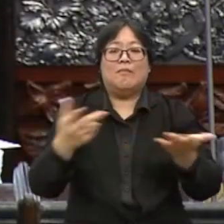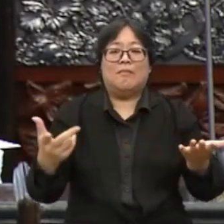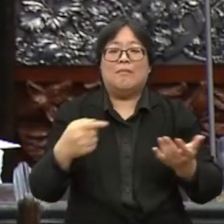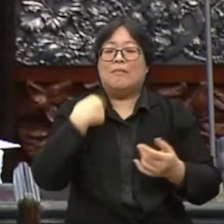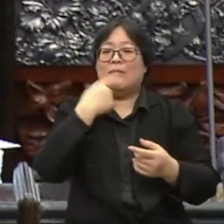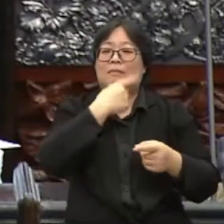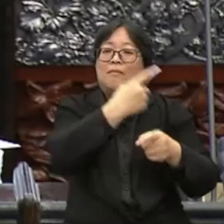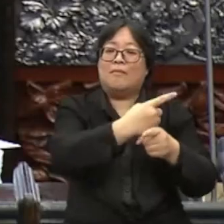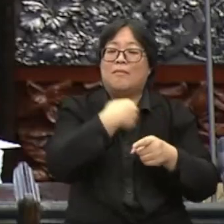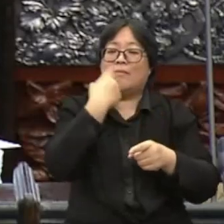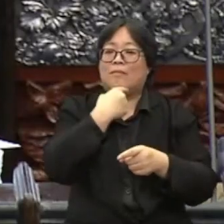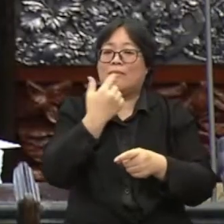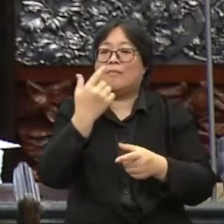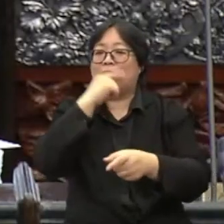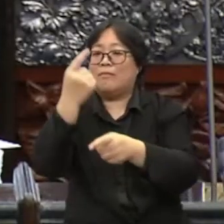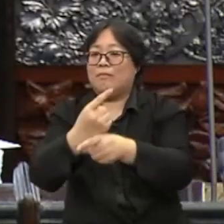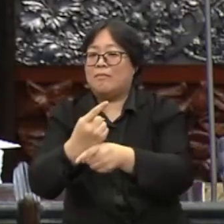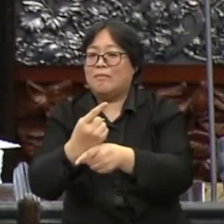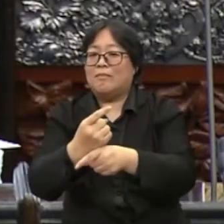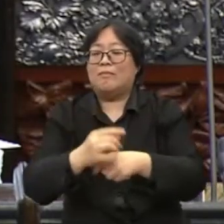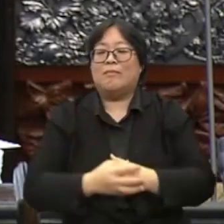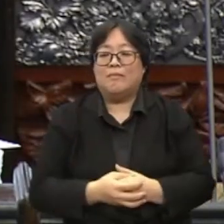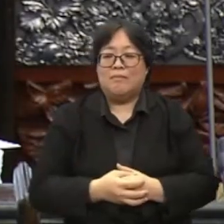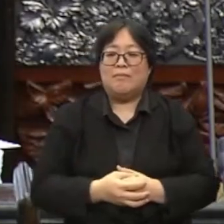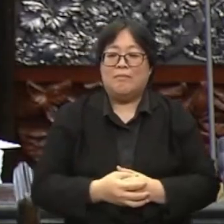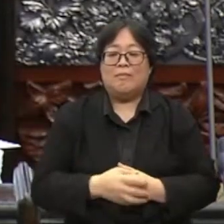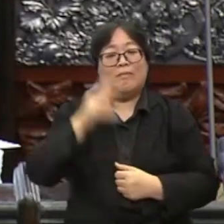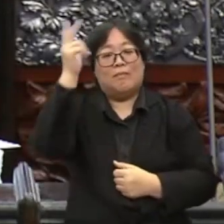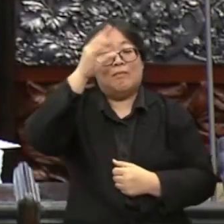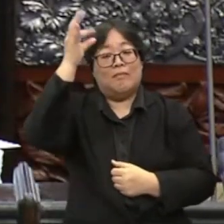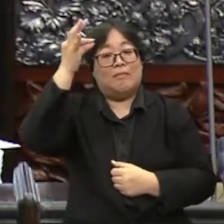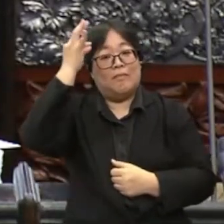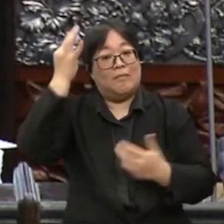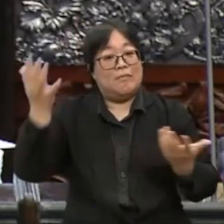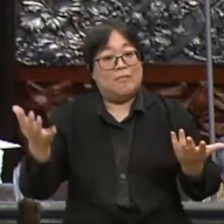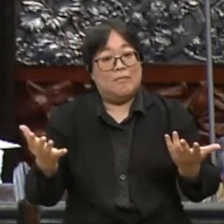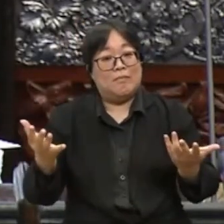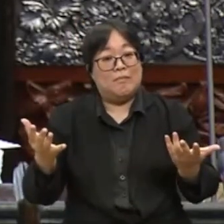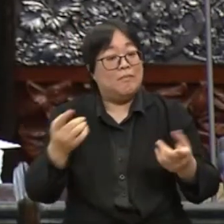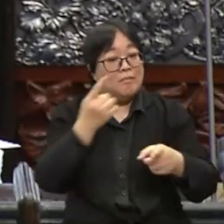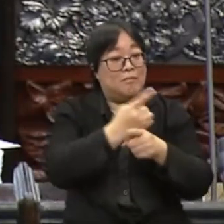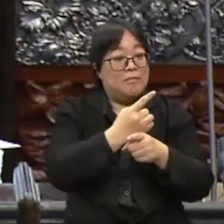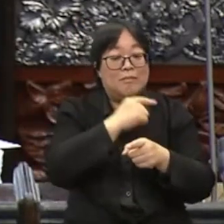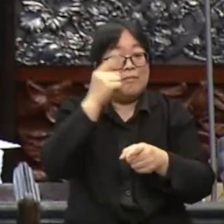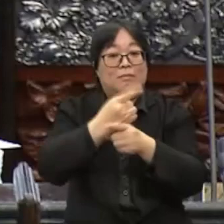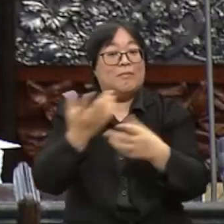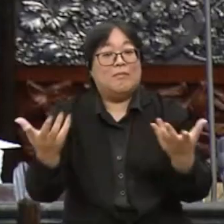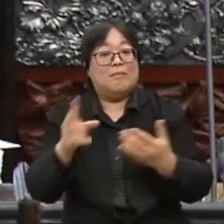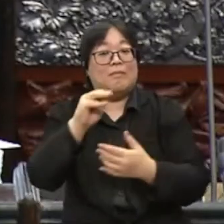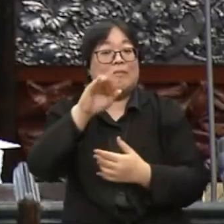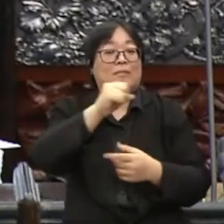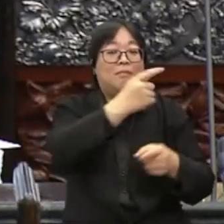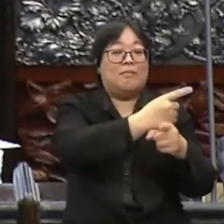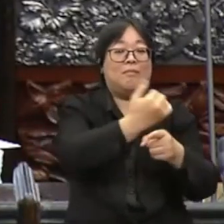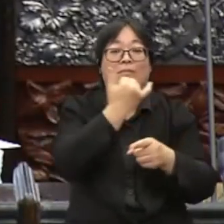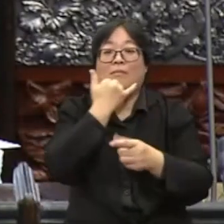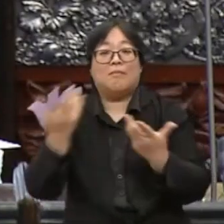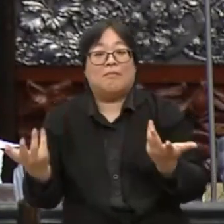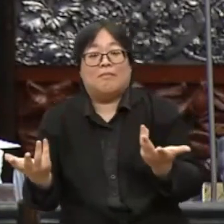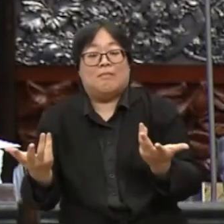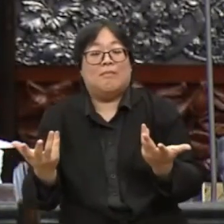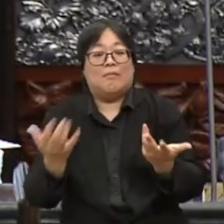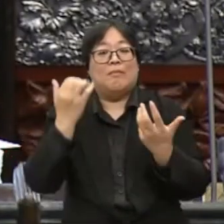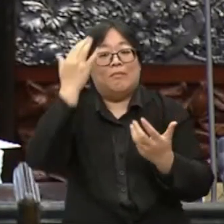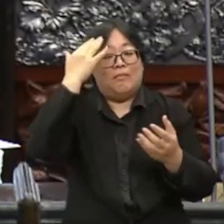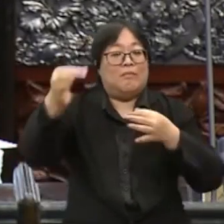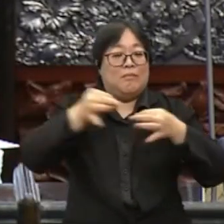Siapa yang betul Siapa yang tak betul kerajaan persekutuan tak betul ke tak betul ke Mais betul ke tak betul kita nak